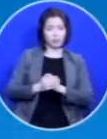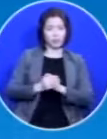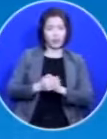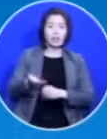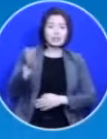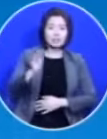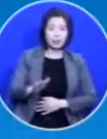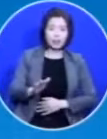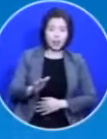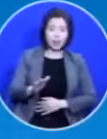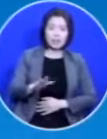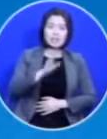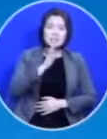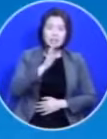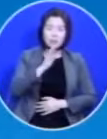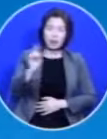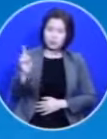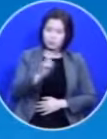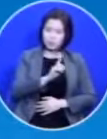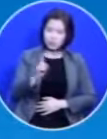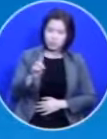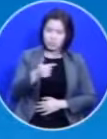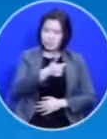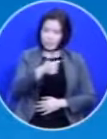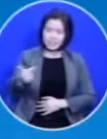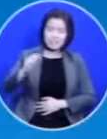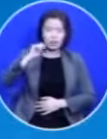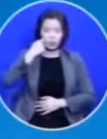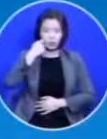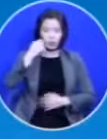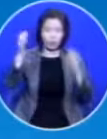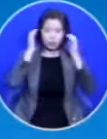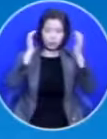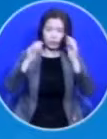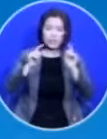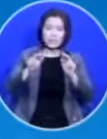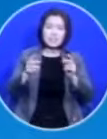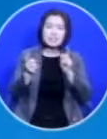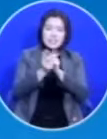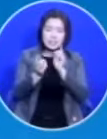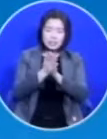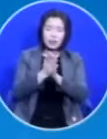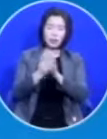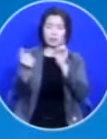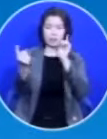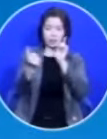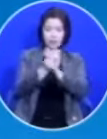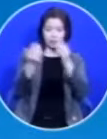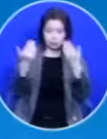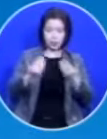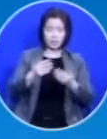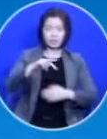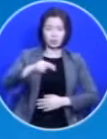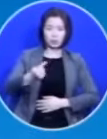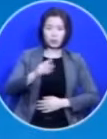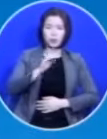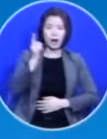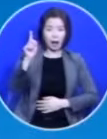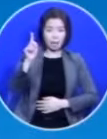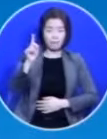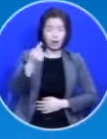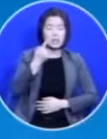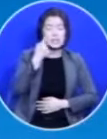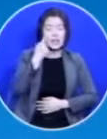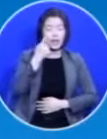그러나 정말 무슨 큰 어려움과 고통을 여러분이 실제로 당하셨다 하더라도 한번 생각해 보세요